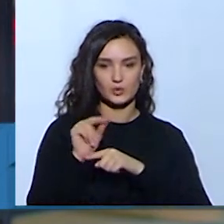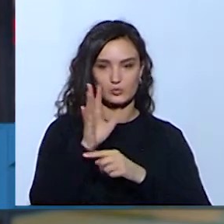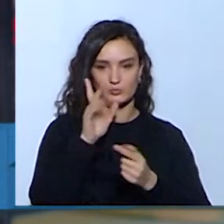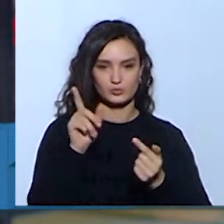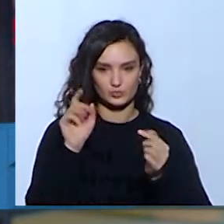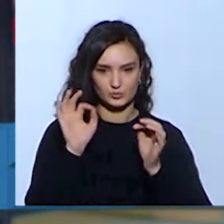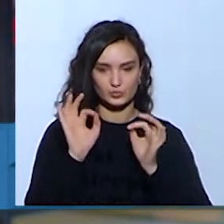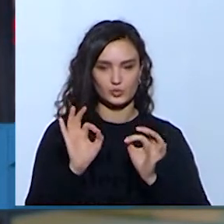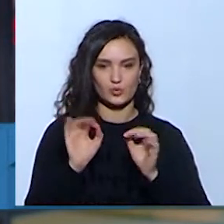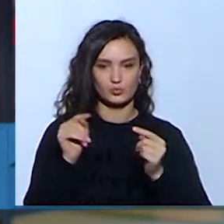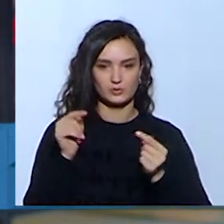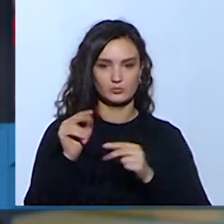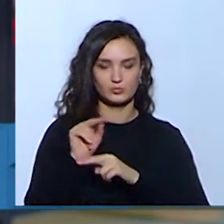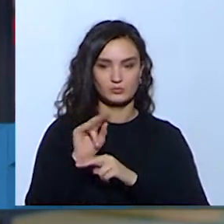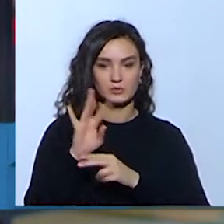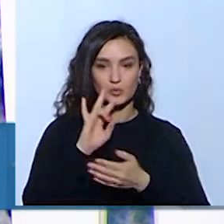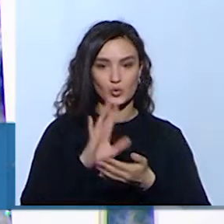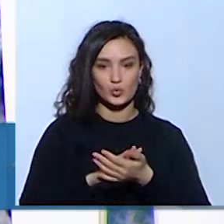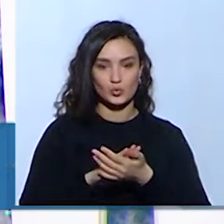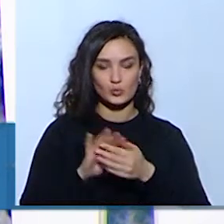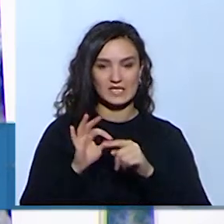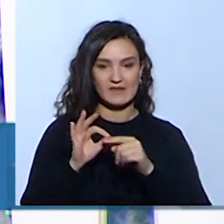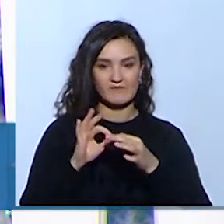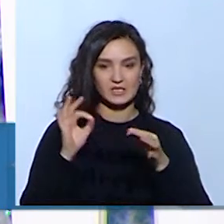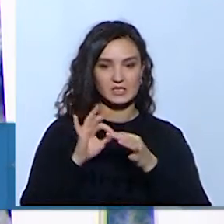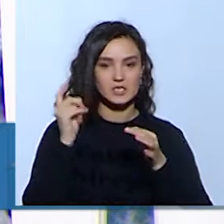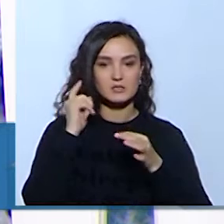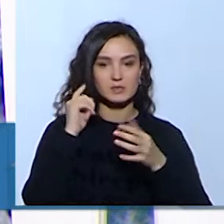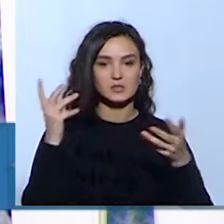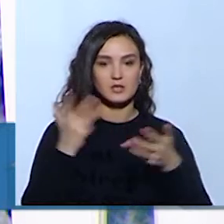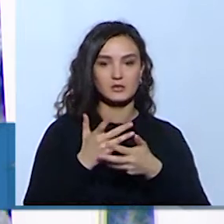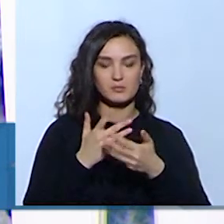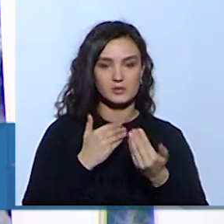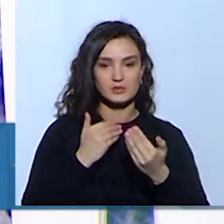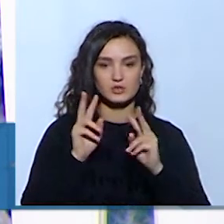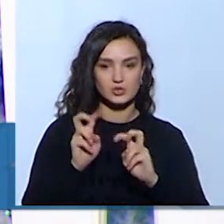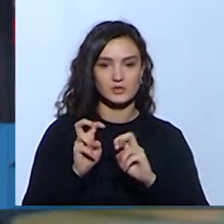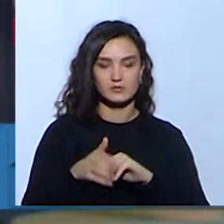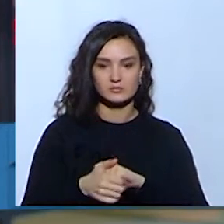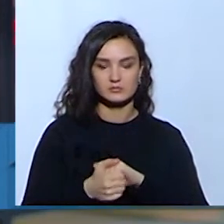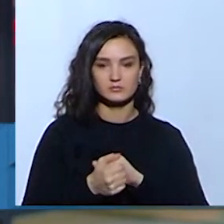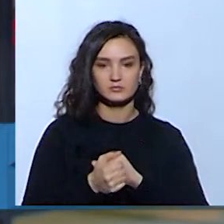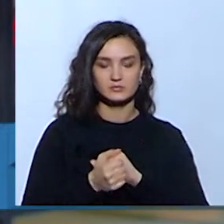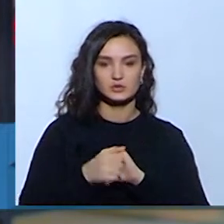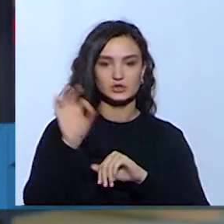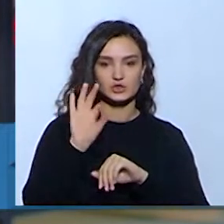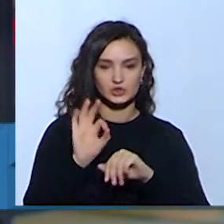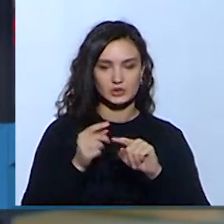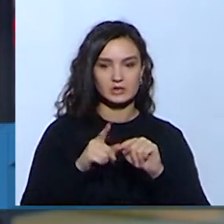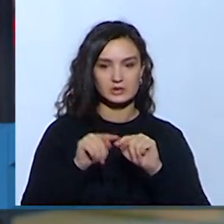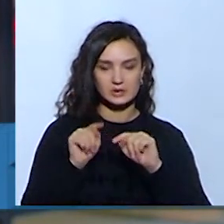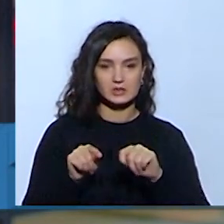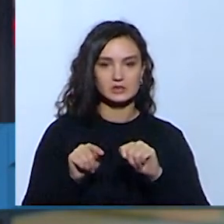მკურნალობით. თუმცა ქრონიკულ ნერვიც, რომელიც სასმენი ნერვის ანთებას გულისხმობს, ხშირად ახლავს ეს სიმპტომი